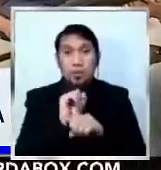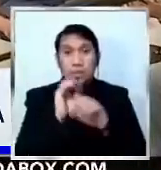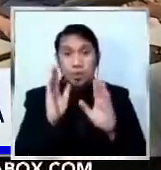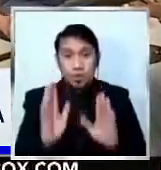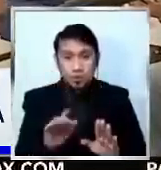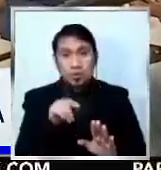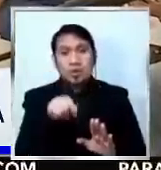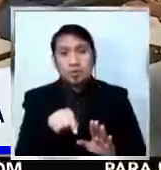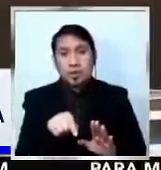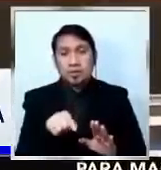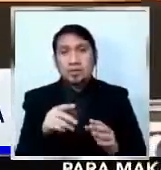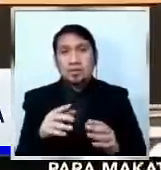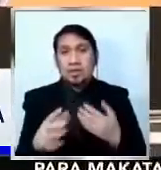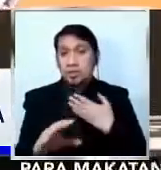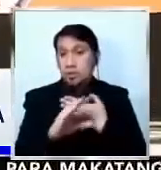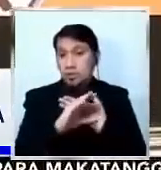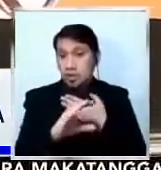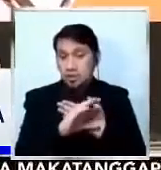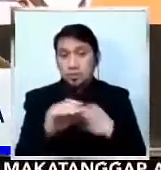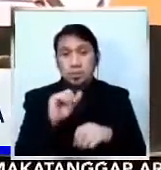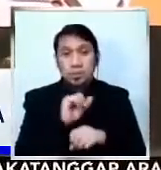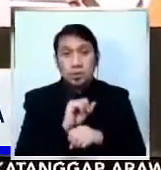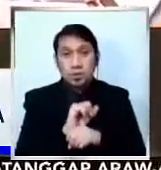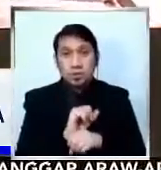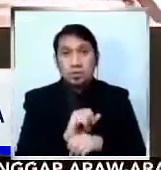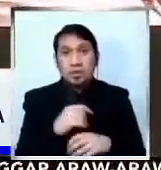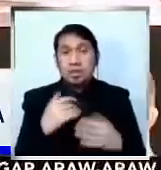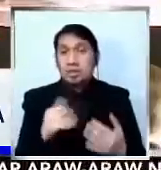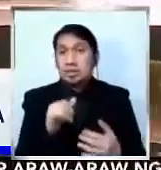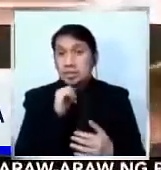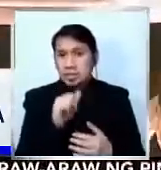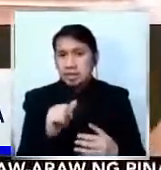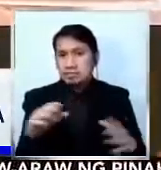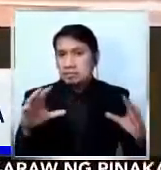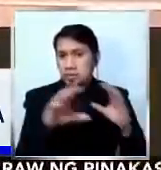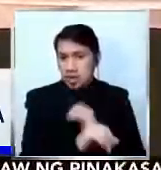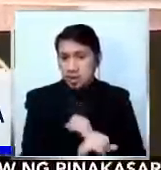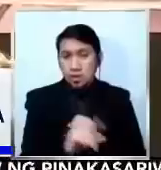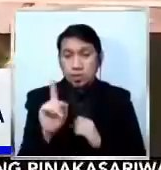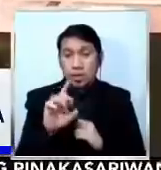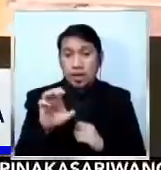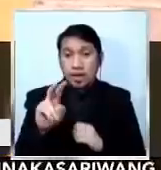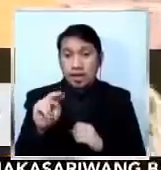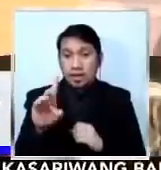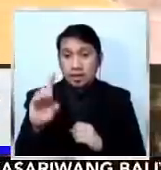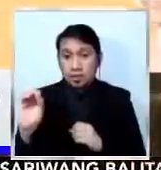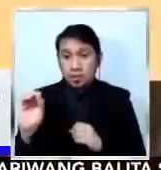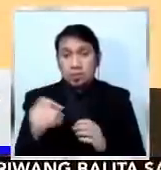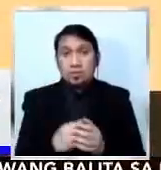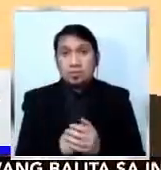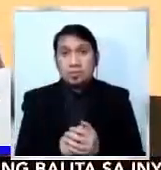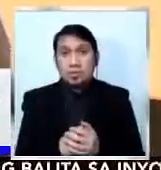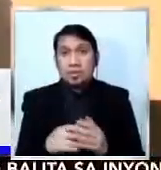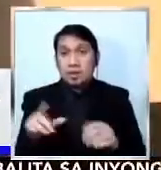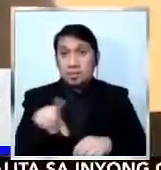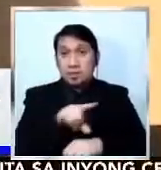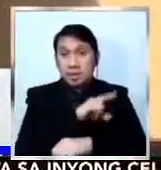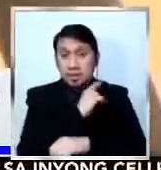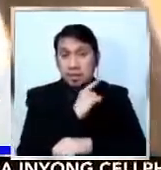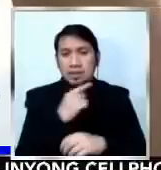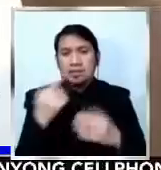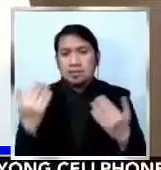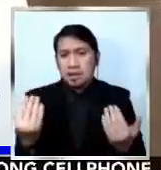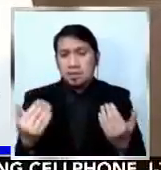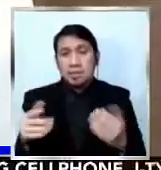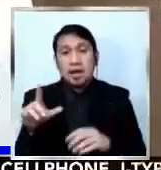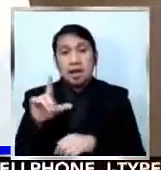mga contractual employees. Gayunman, hindi raw agad wawakasan ni Mayor Isko ang ENDO o end of contract na matagal nang ipinapanawagan ng mga labor groups